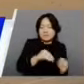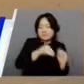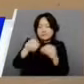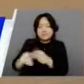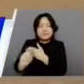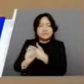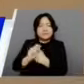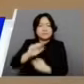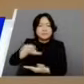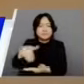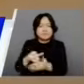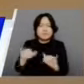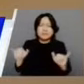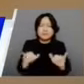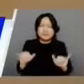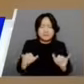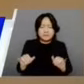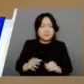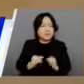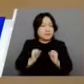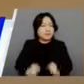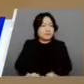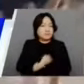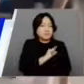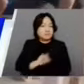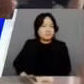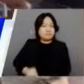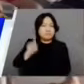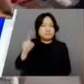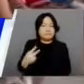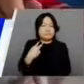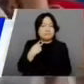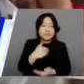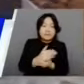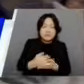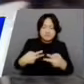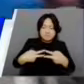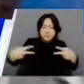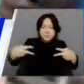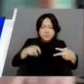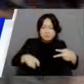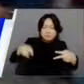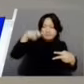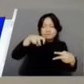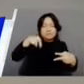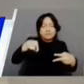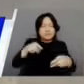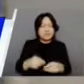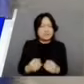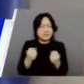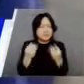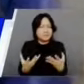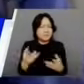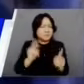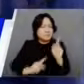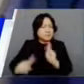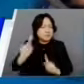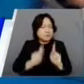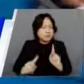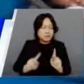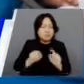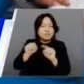ang ilang residente sa ikalawang palapag na ng bahay na nanatili. Libo-libong nananatili pa rin sa mga evacuation center sa buong